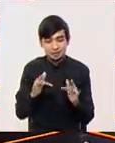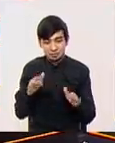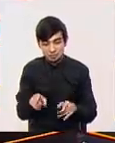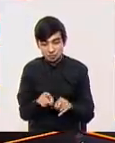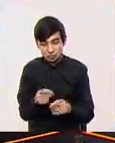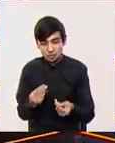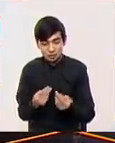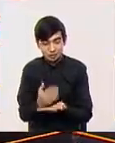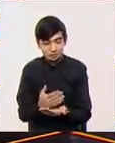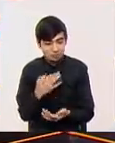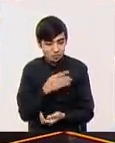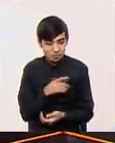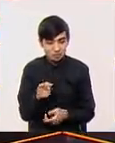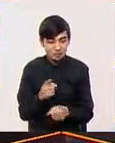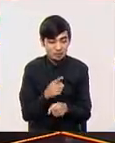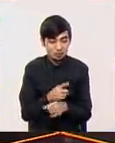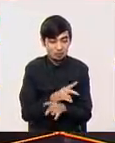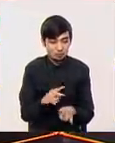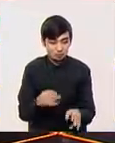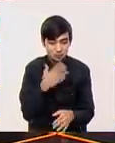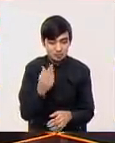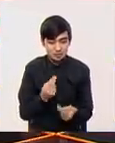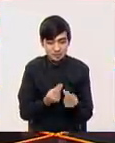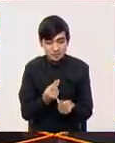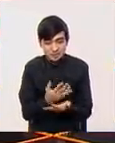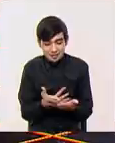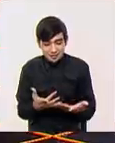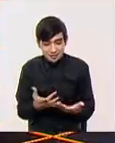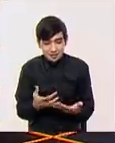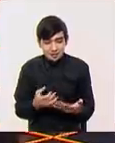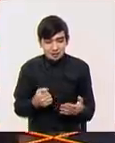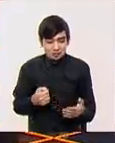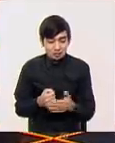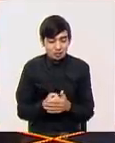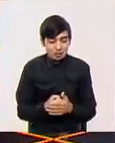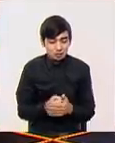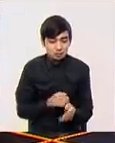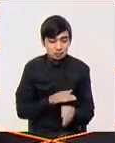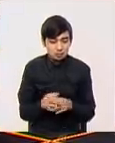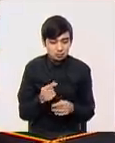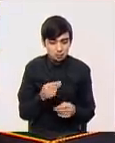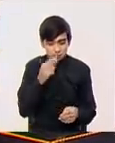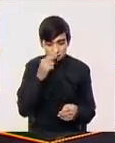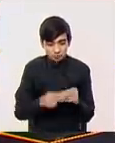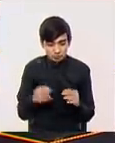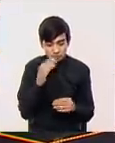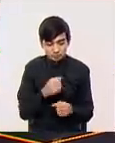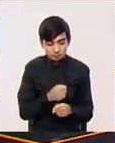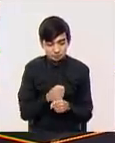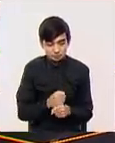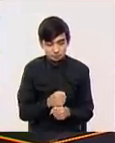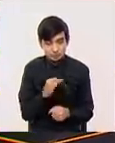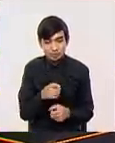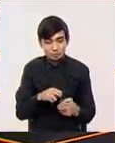шектеп жатқан ешкім жоқ. Ойын құмарлардың ойыны осылғанша емес, түгі қалмағанша ойнай беруіне мүмкіндік жасап қойғанбыз. Бірақ